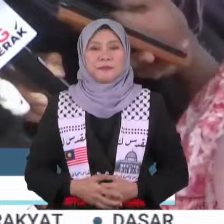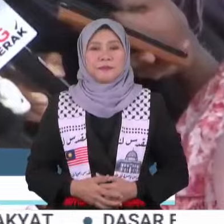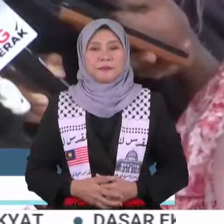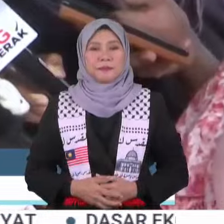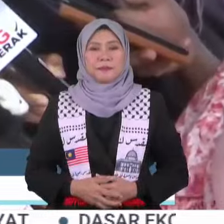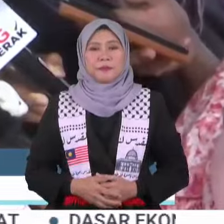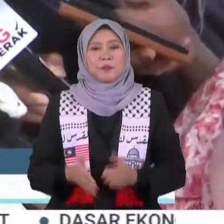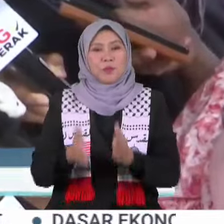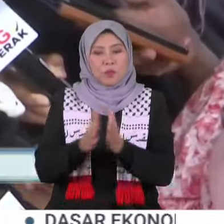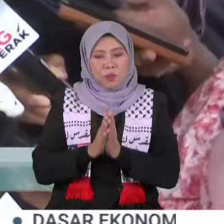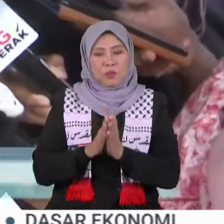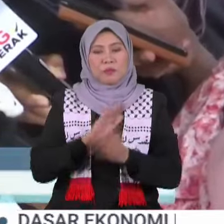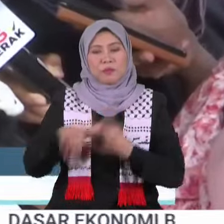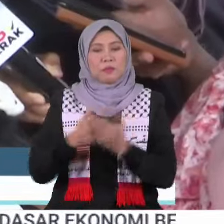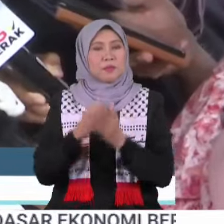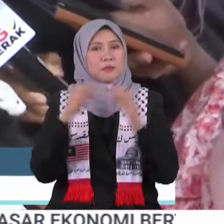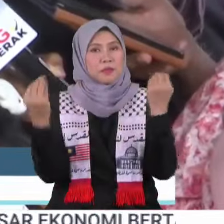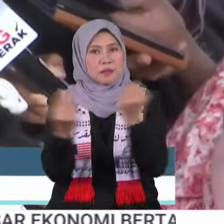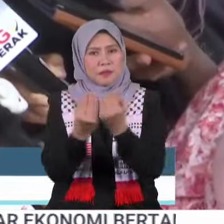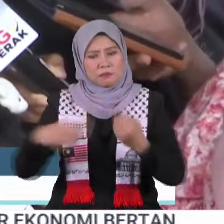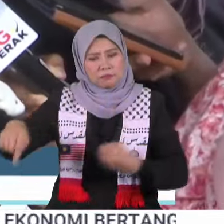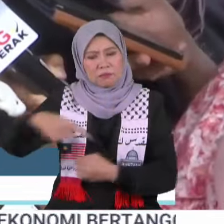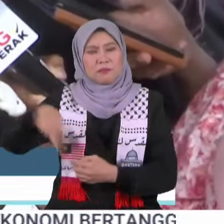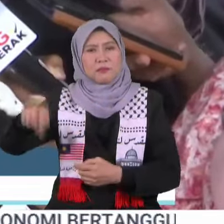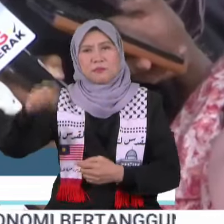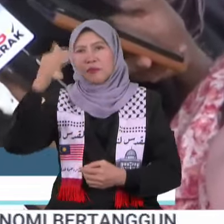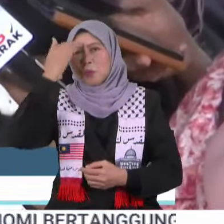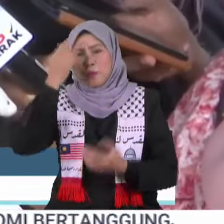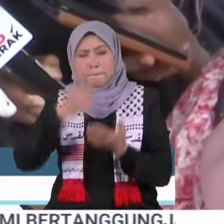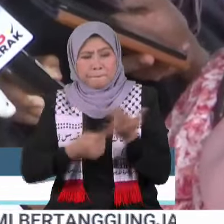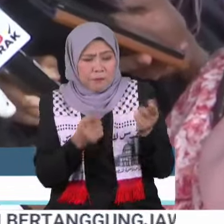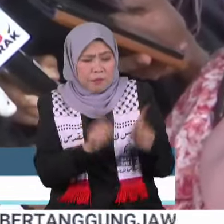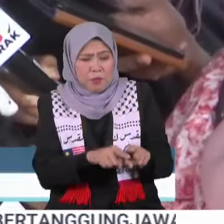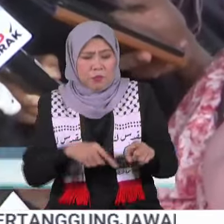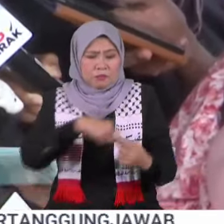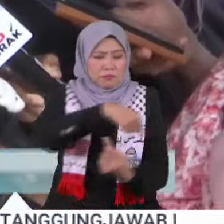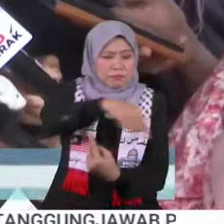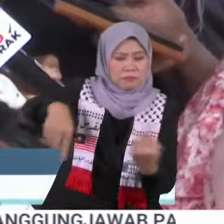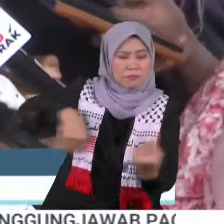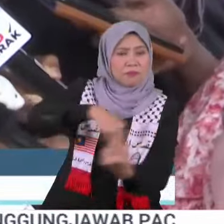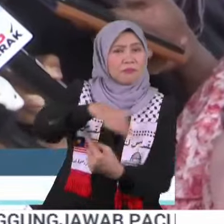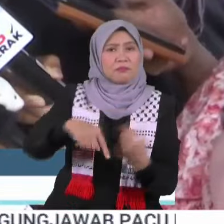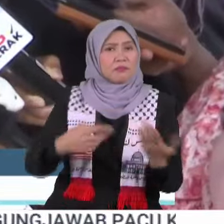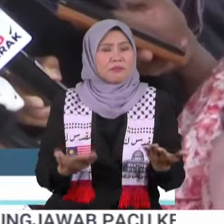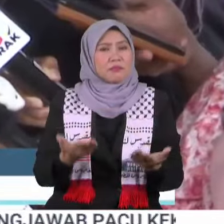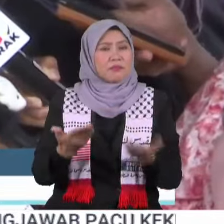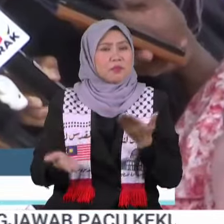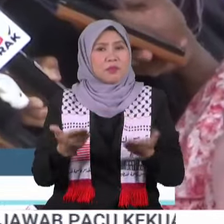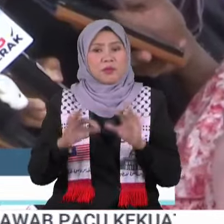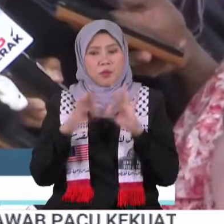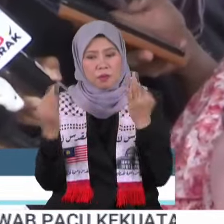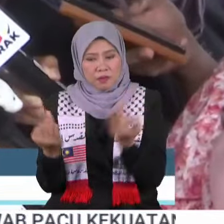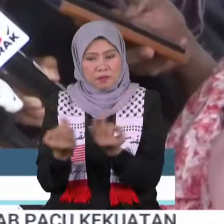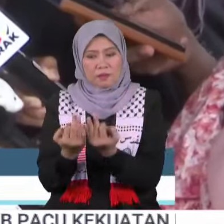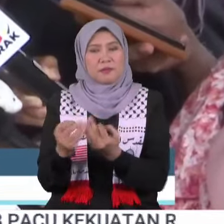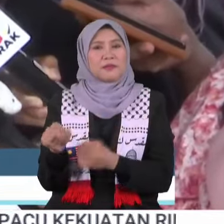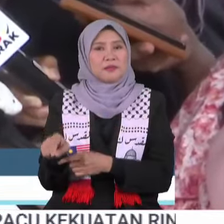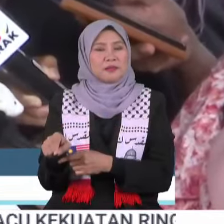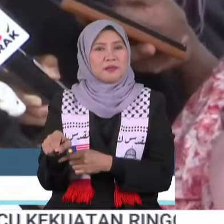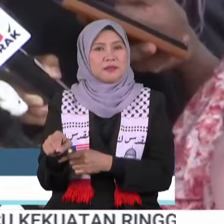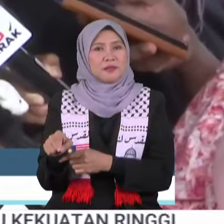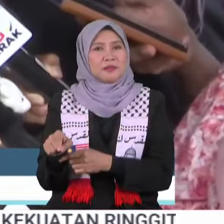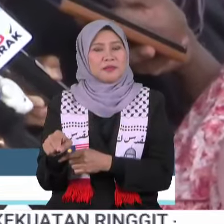Minta bantuan kepada masyarakat sekitar supaya cakna. Cakna dengan apa yang terjadi di persekitaran kita. Kadang-kadang mungkin seperti mana keluarga ini